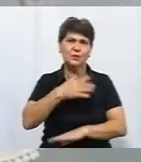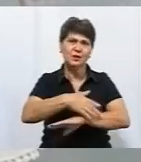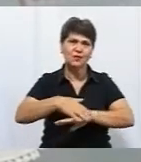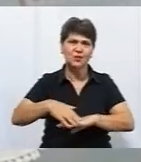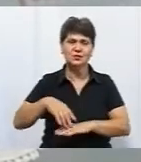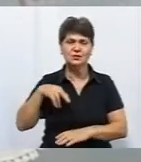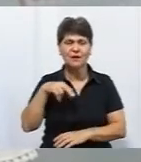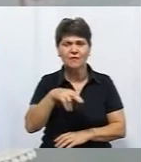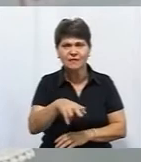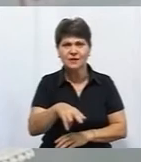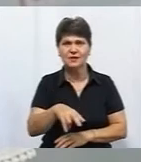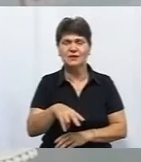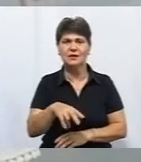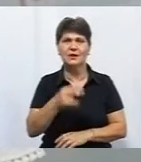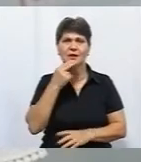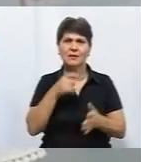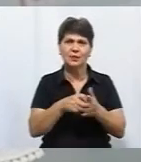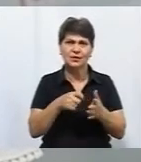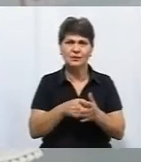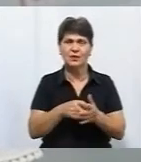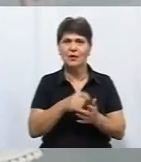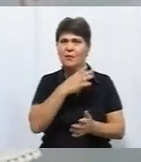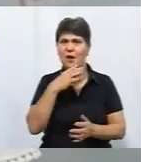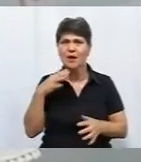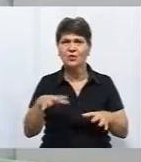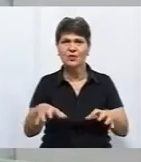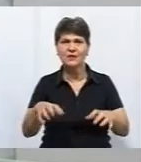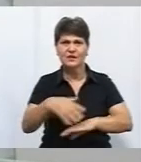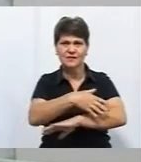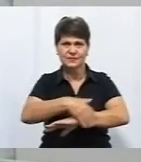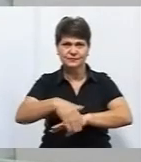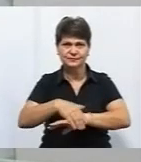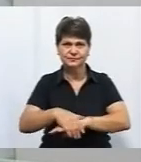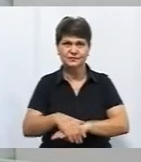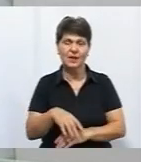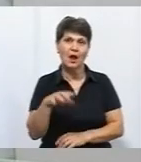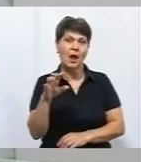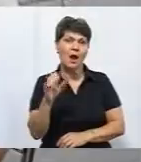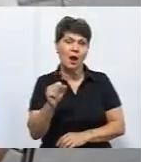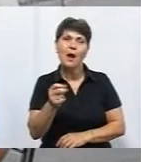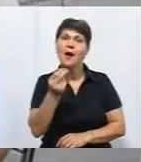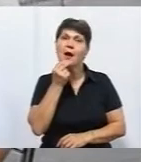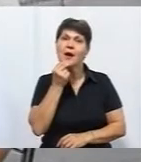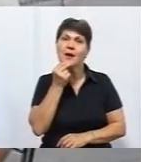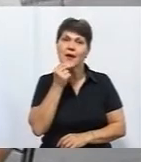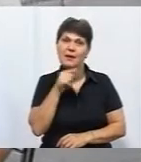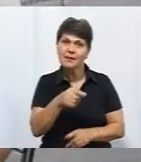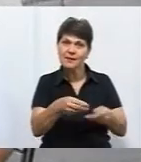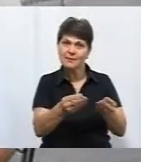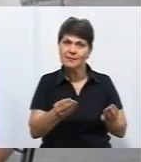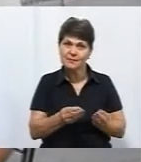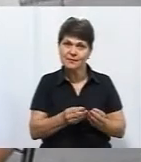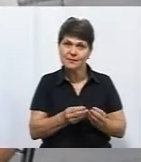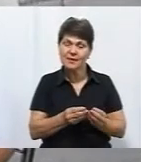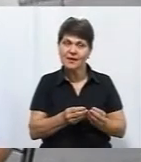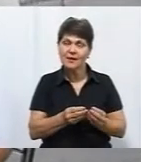тварин бігають у дворах. Тобто годівничка на базі цієї конструкції, що вже є. Ну, зимою вода буде замерзати,